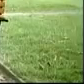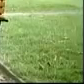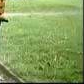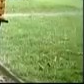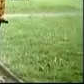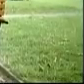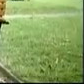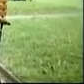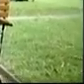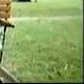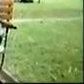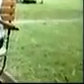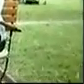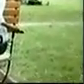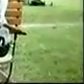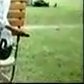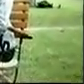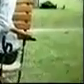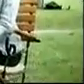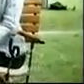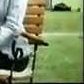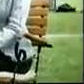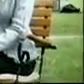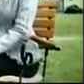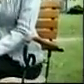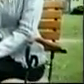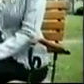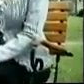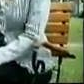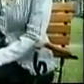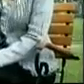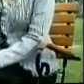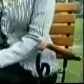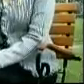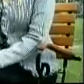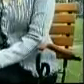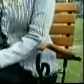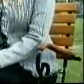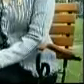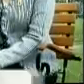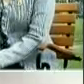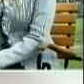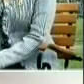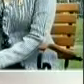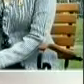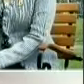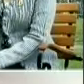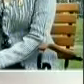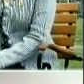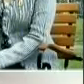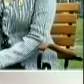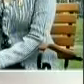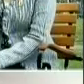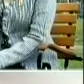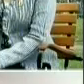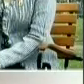ดีค่ะท่านผู้ชมคะในวันนี้ท่านนายกรัฐมนตรียิ่งลักษณ์ชินวัตรและดิฉันสรรสนีนาถพงศ์นะคะก็ได้มาจัดรายการ